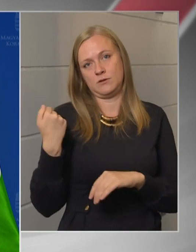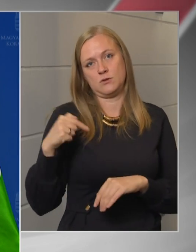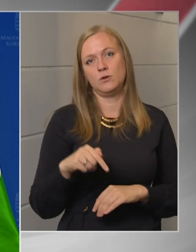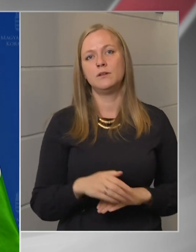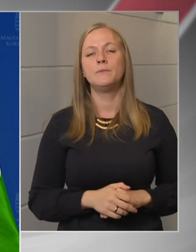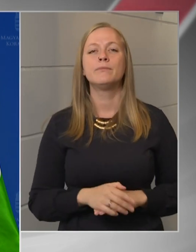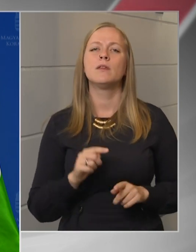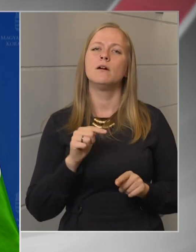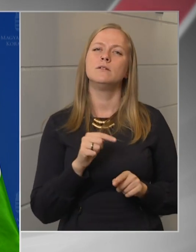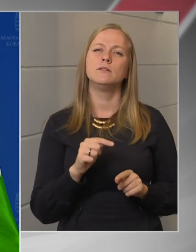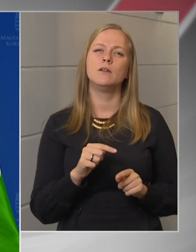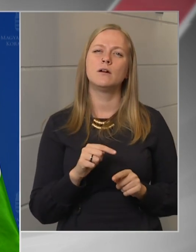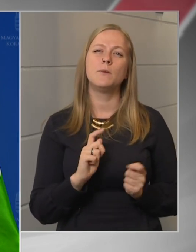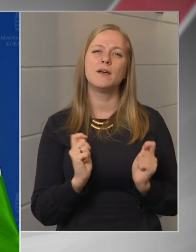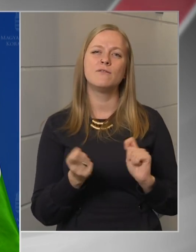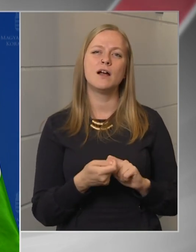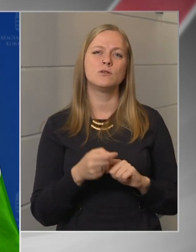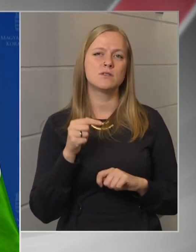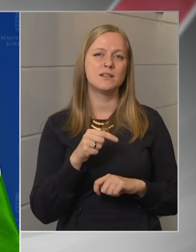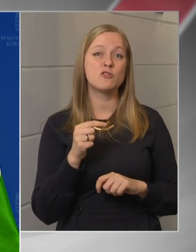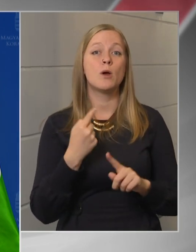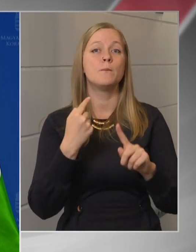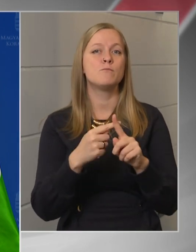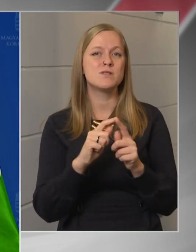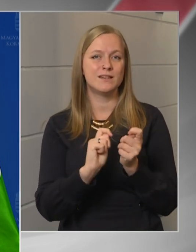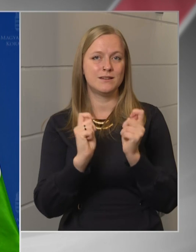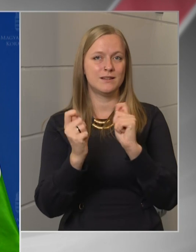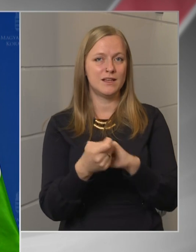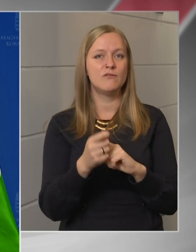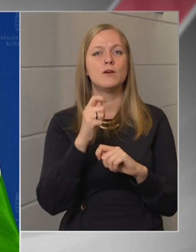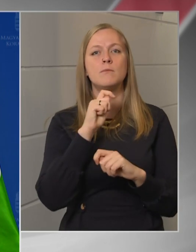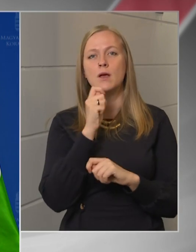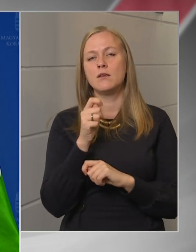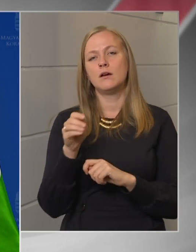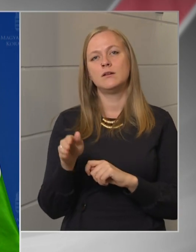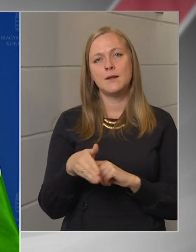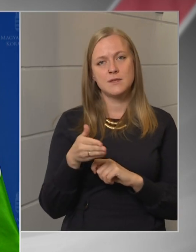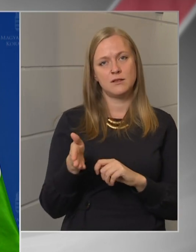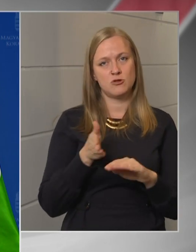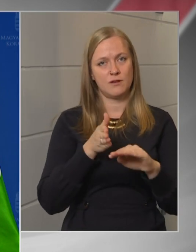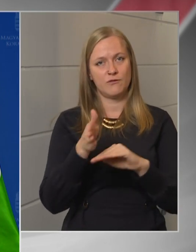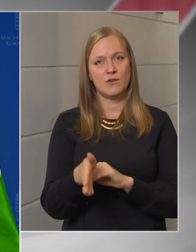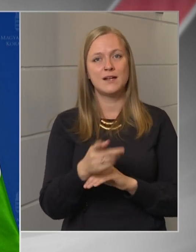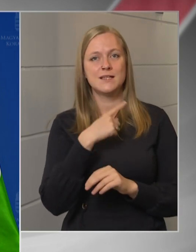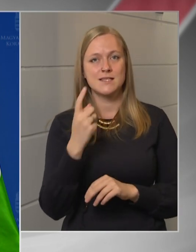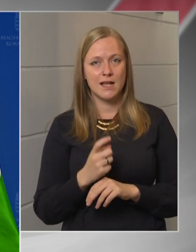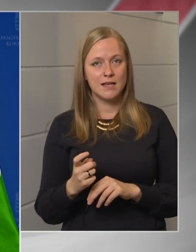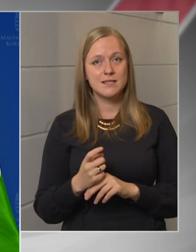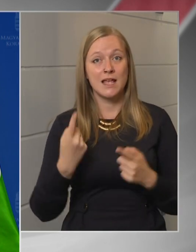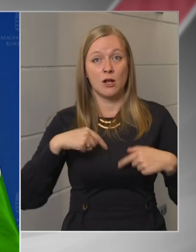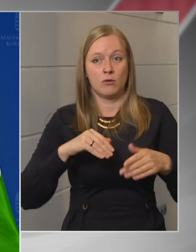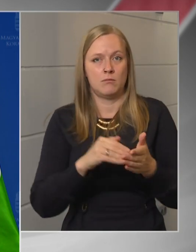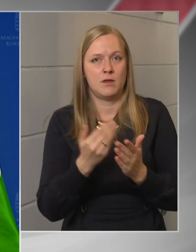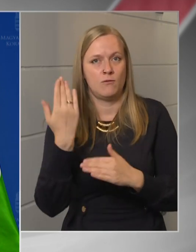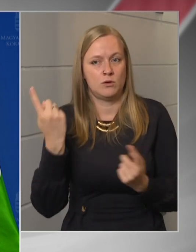megváltoztatását, pozitív irányú a magyar nemzetiség számára, pozitív irányú megváltoztatását, Zelenszkij elnök még a kampányában